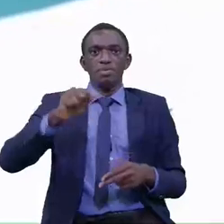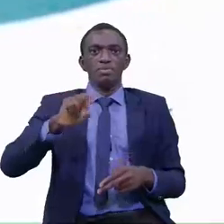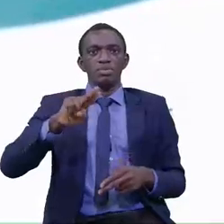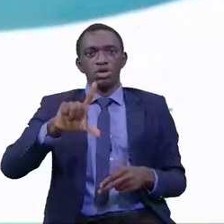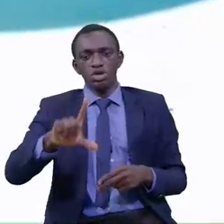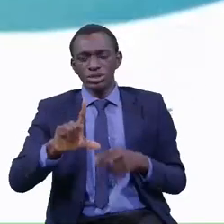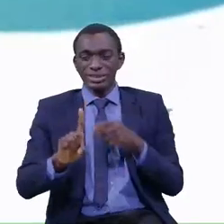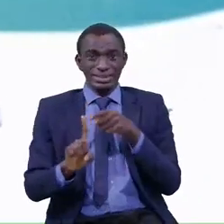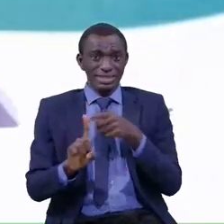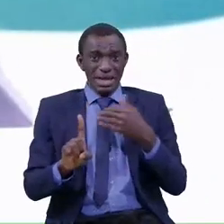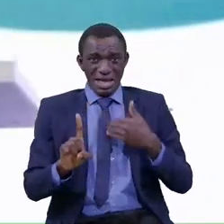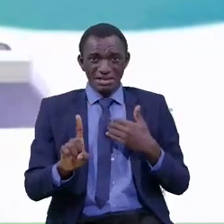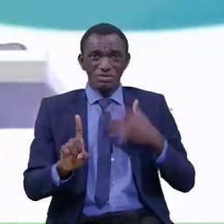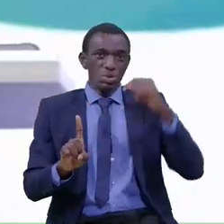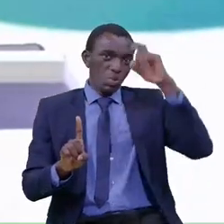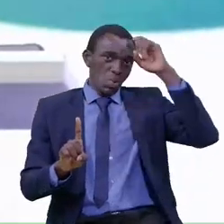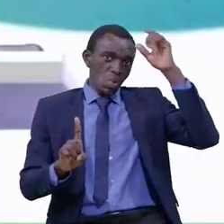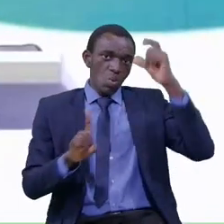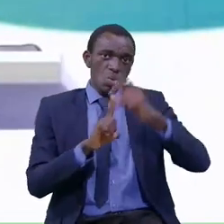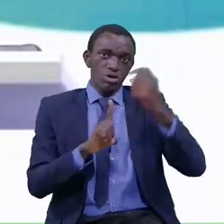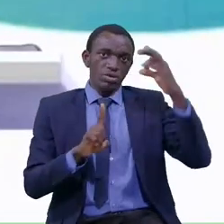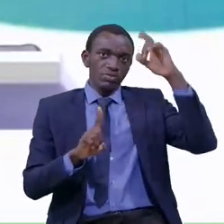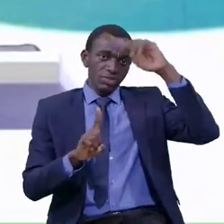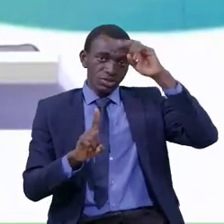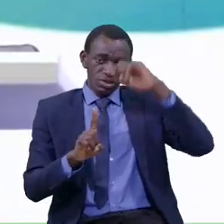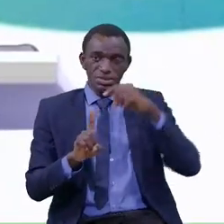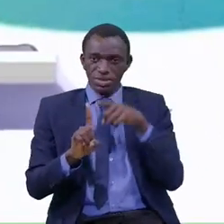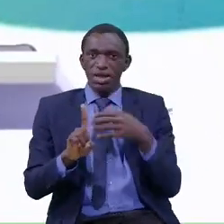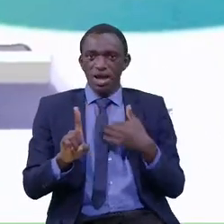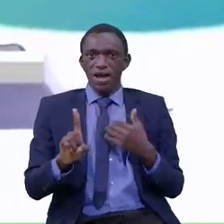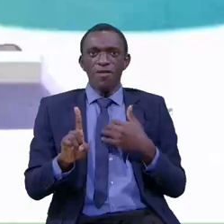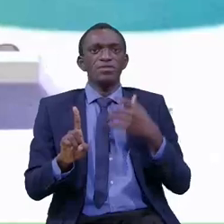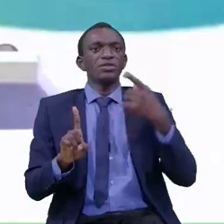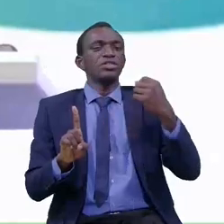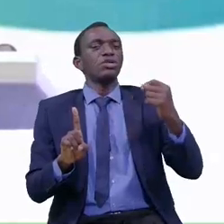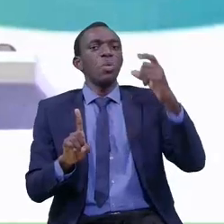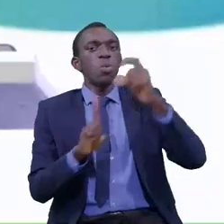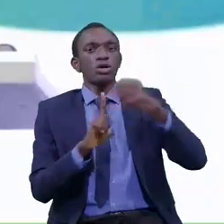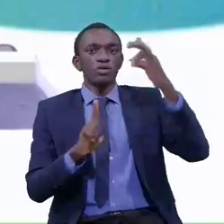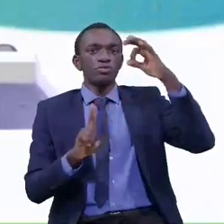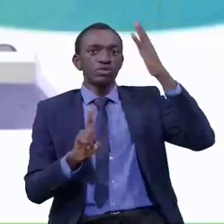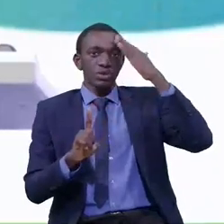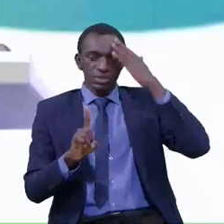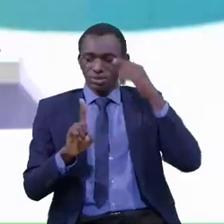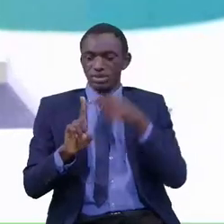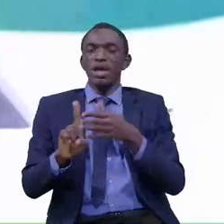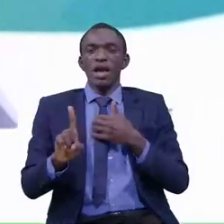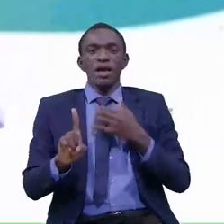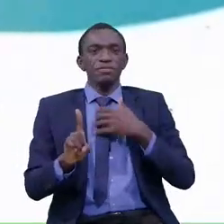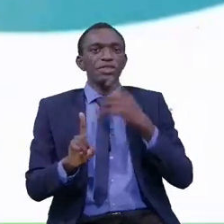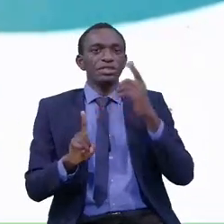Nous voyons la parole de connaissance qu'il avait. Et tu penses au discernement des esprits qu'il avait. Et cette